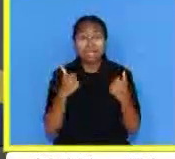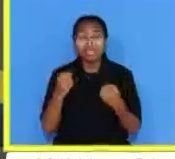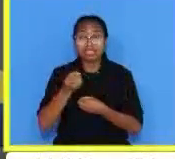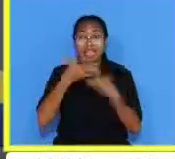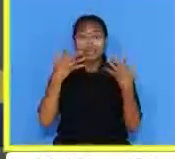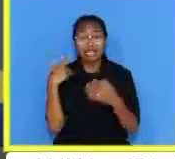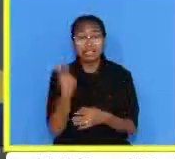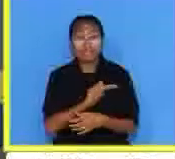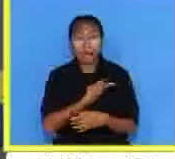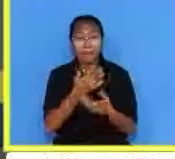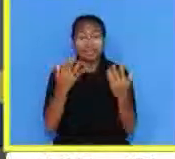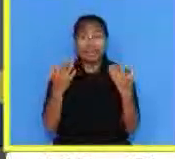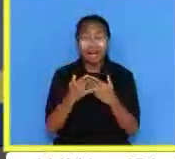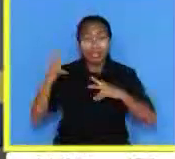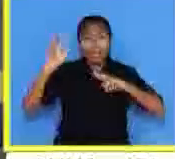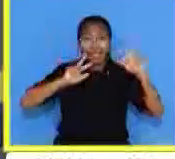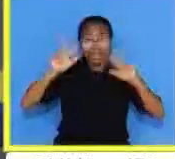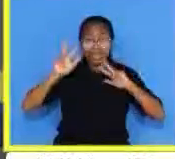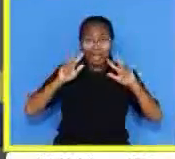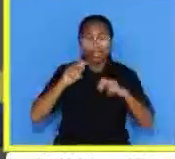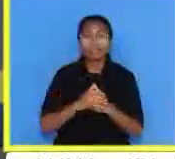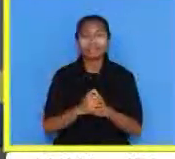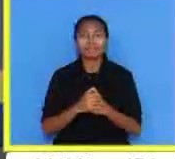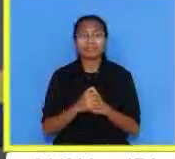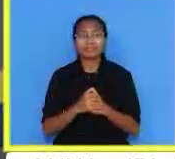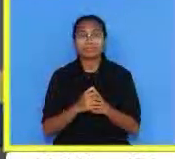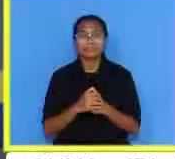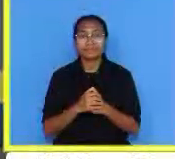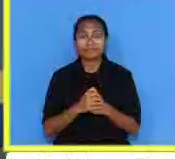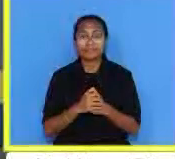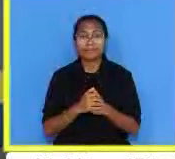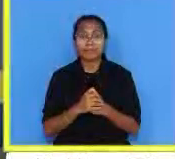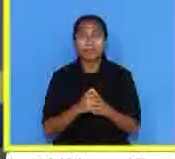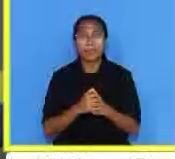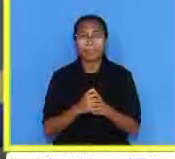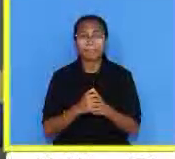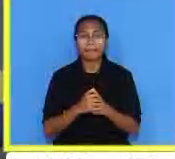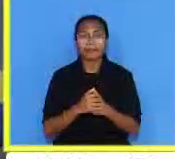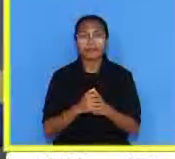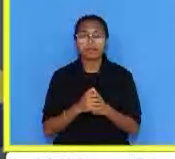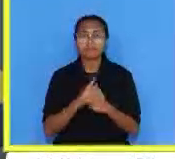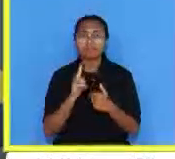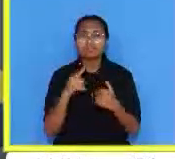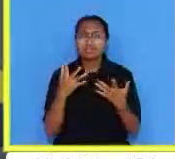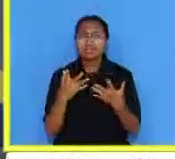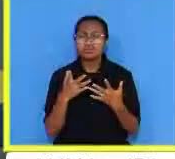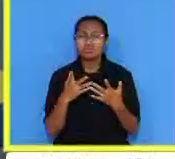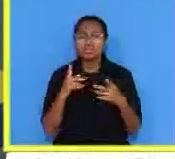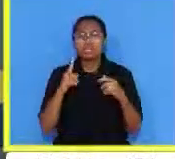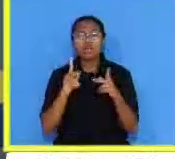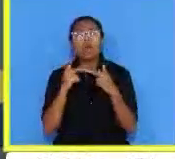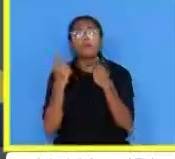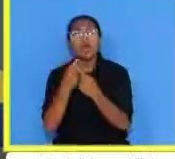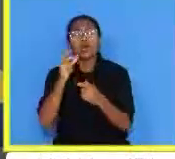masyarakat Nusa Tenggara Timur yang saat ini menonton TVRI. Mungkin banyak yang belum tahu siapa itu kelompok rentan